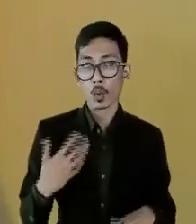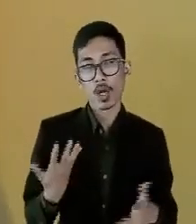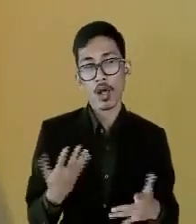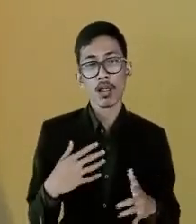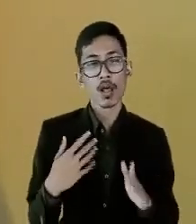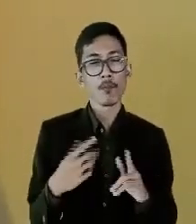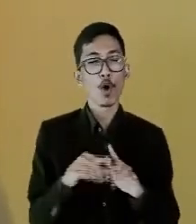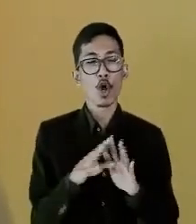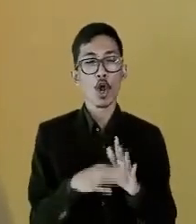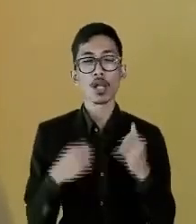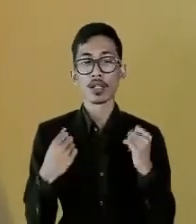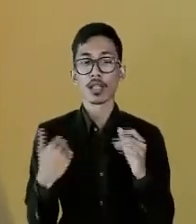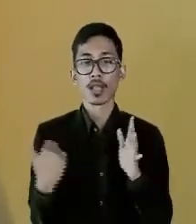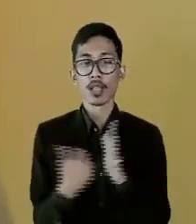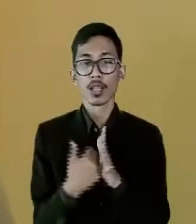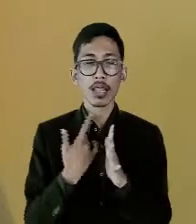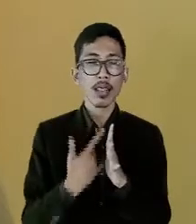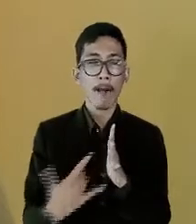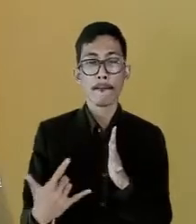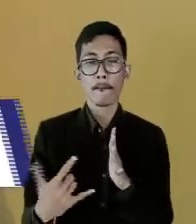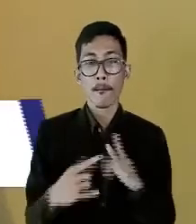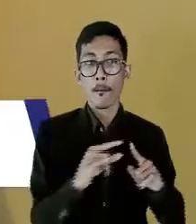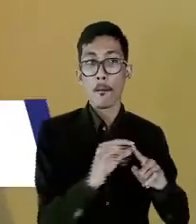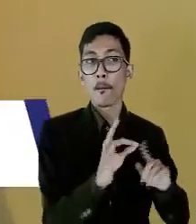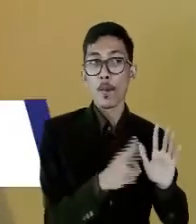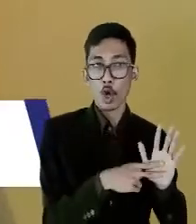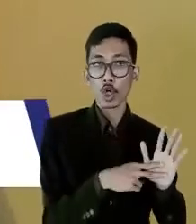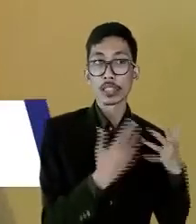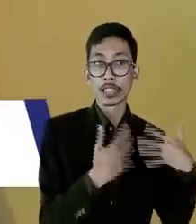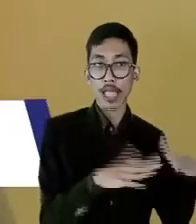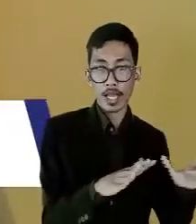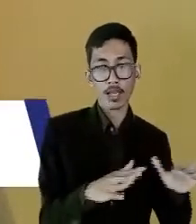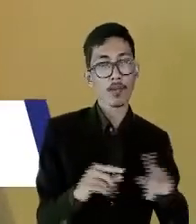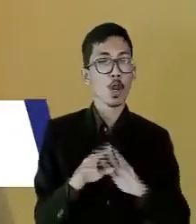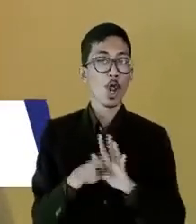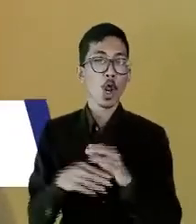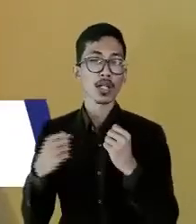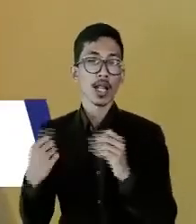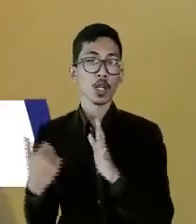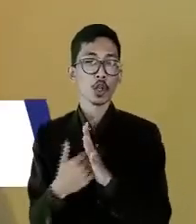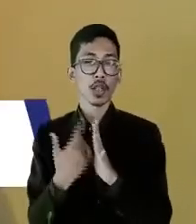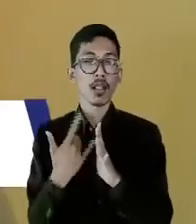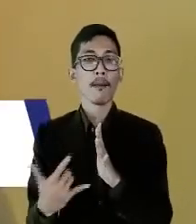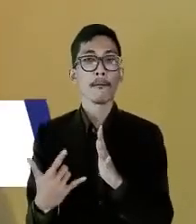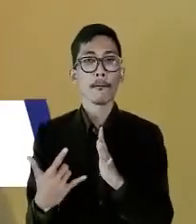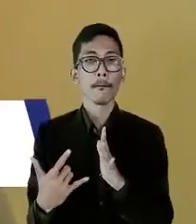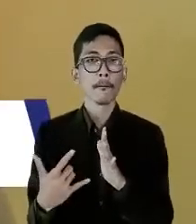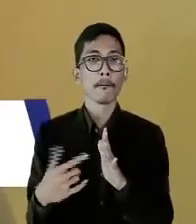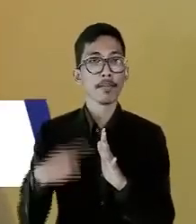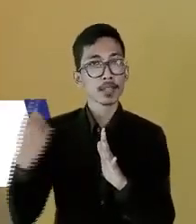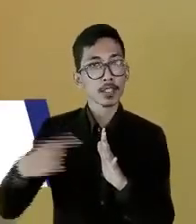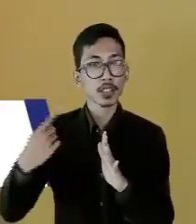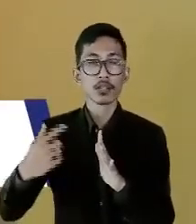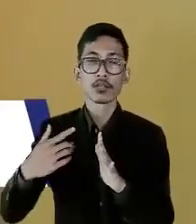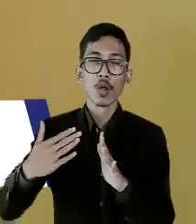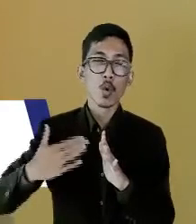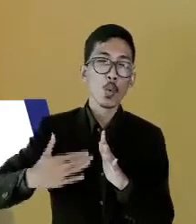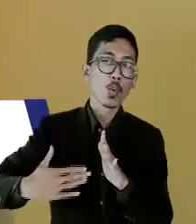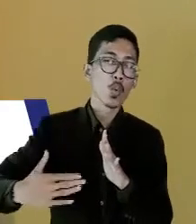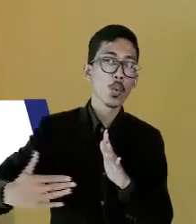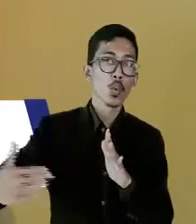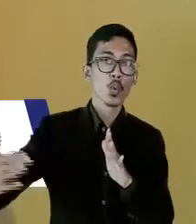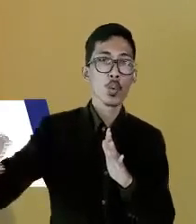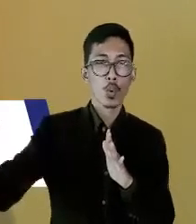memang Papua kita orang bisa, berarti kita harus menggunakan protokol kesehatan itu selamanya